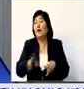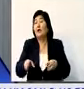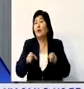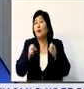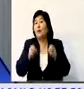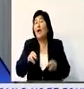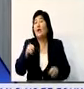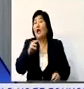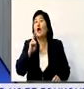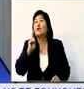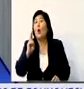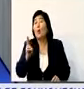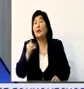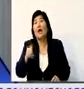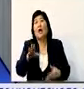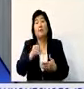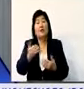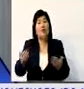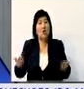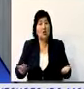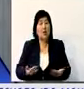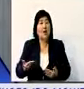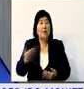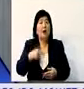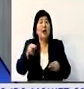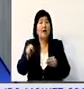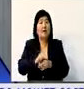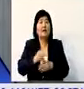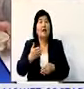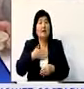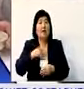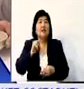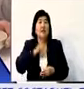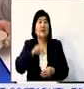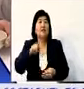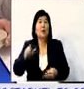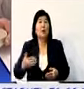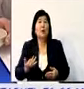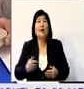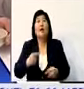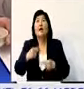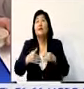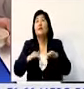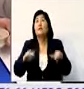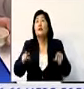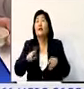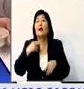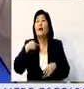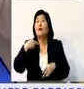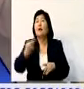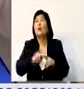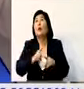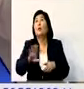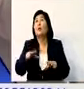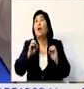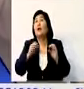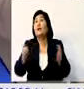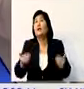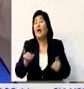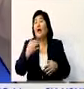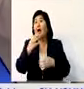tale за таху завоеван на примерах их жизни мы воспитываем наших сотрудников нанешние поколения в неоплатном долгу перед теми кто отдал жизнь